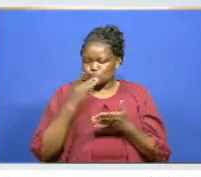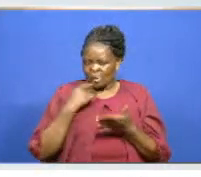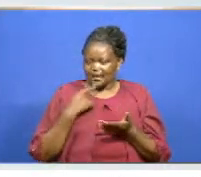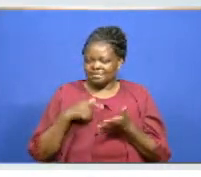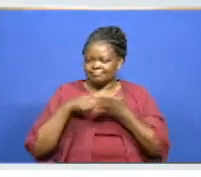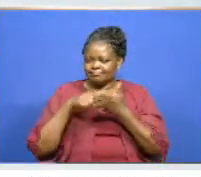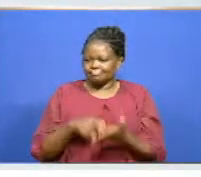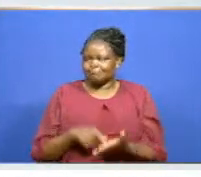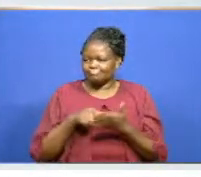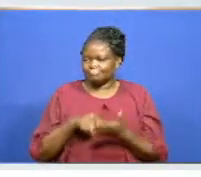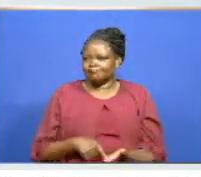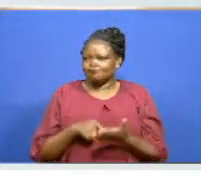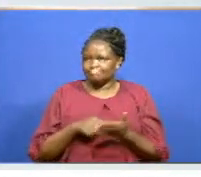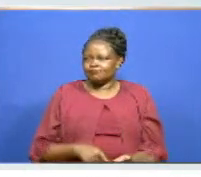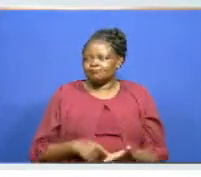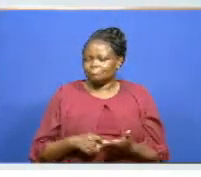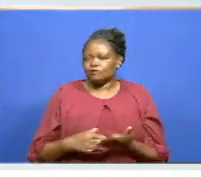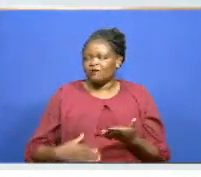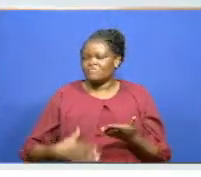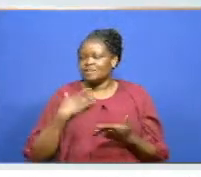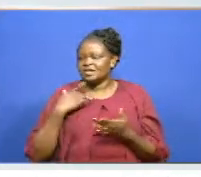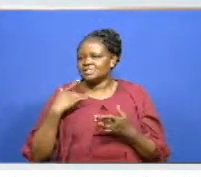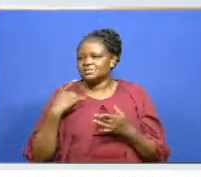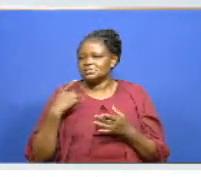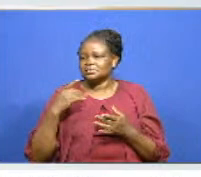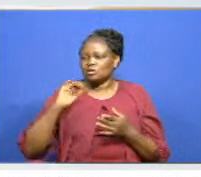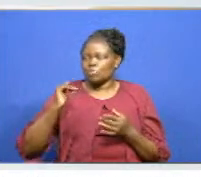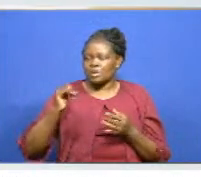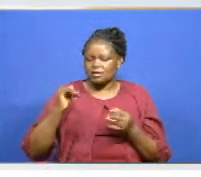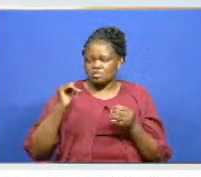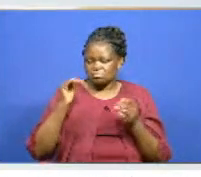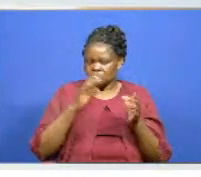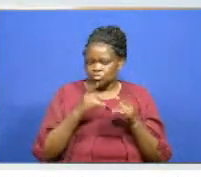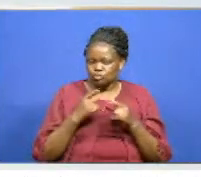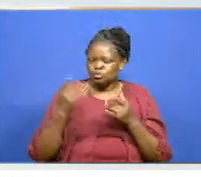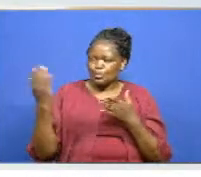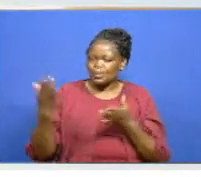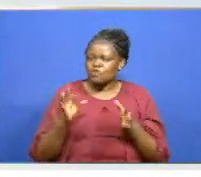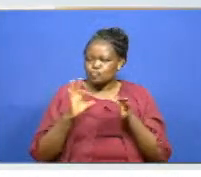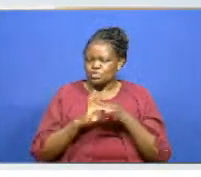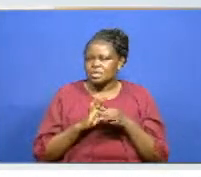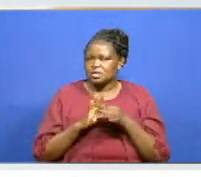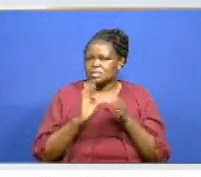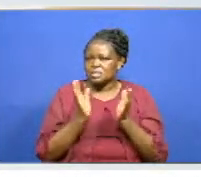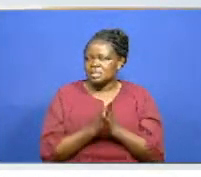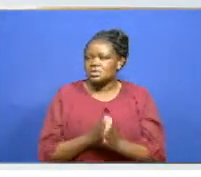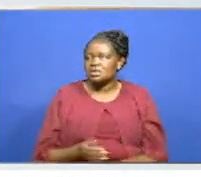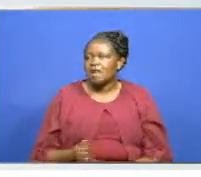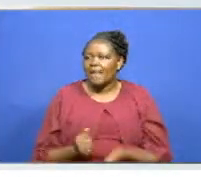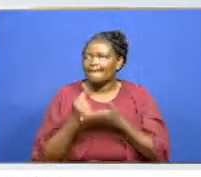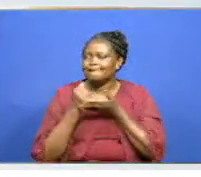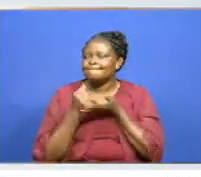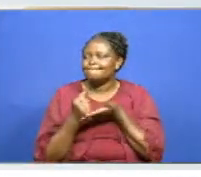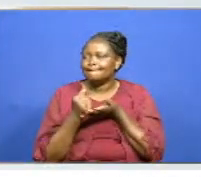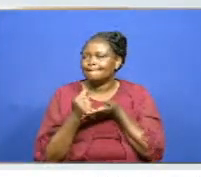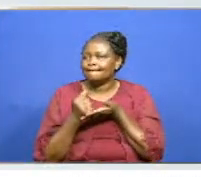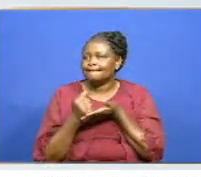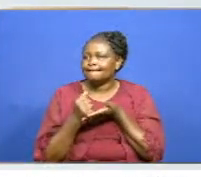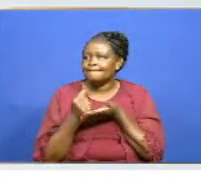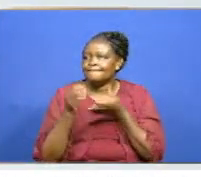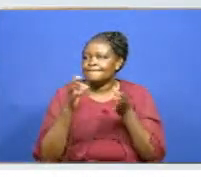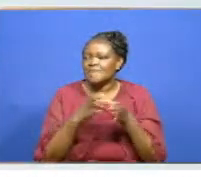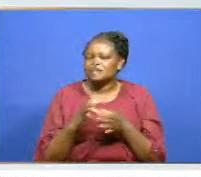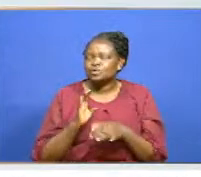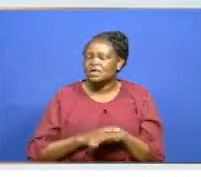mkazo kufanya ziara katika kaunti hizi za pwani kujaribu kuleta umoja na kuwezesha chama hicho